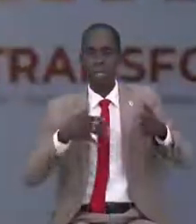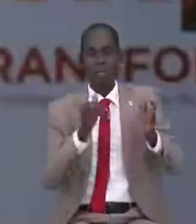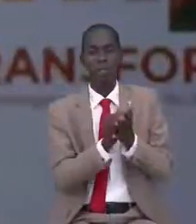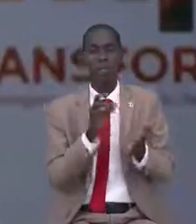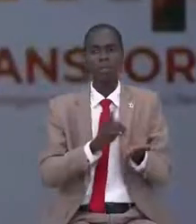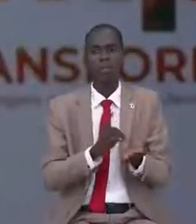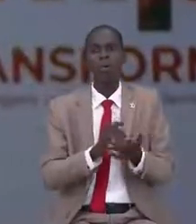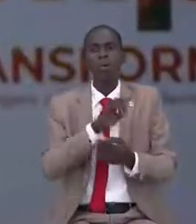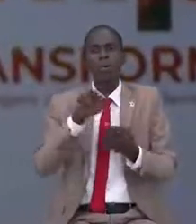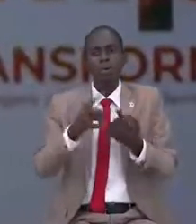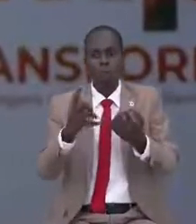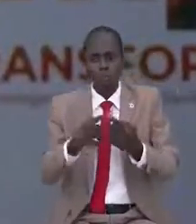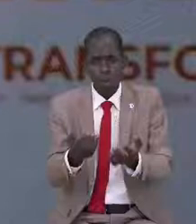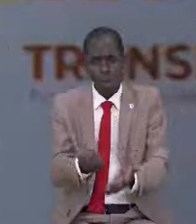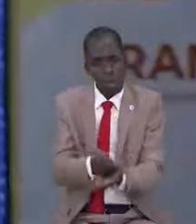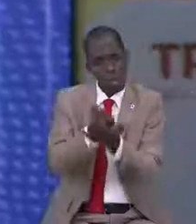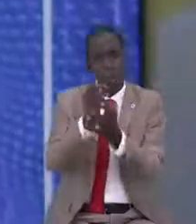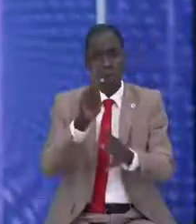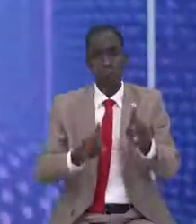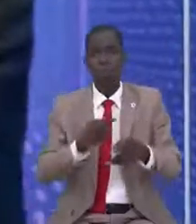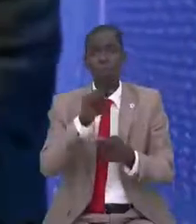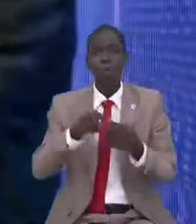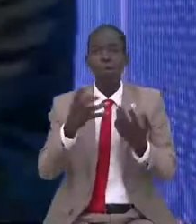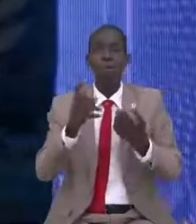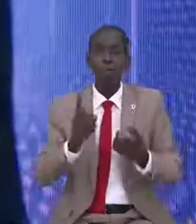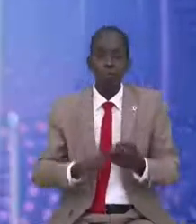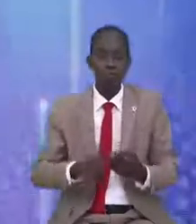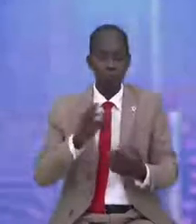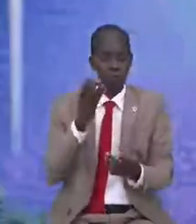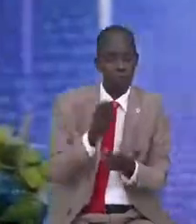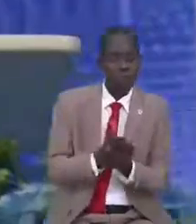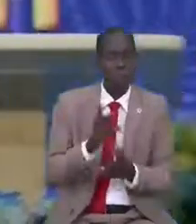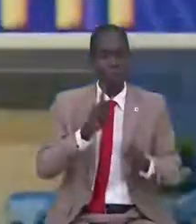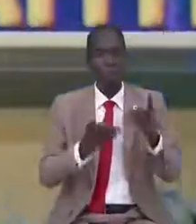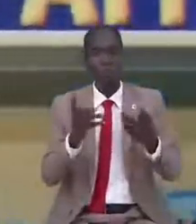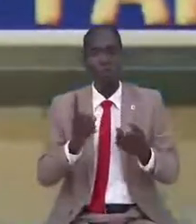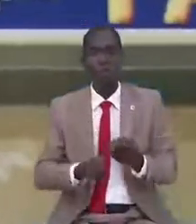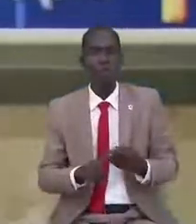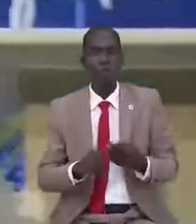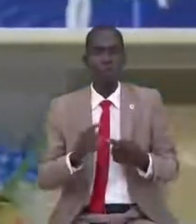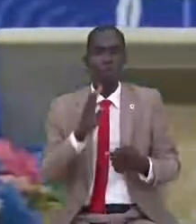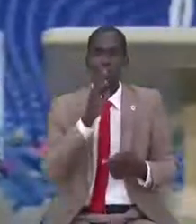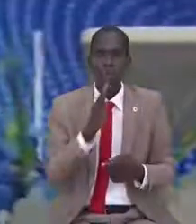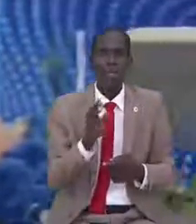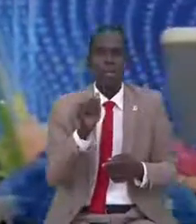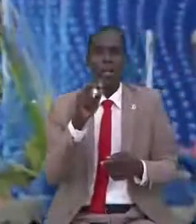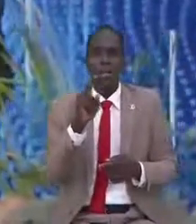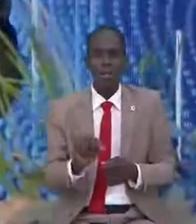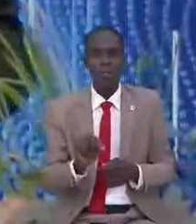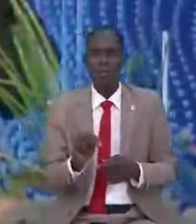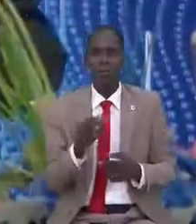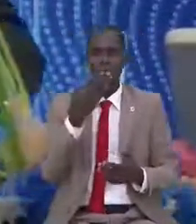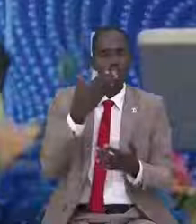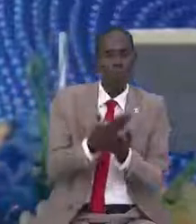faux médicament. Si tu veux aider les gens, si tu veux rétorer les gens, si tu veux être un agent